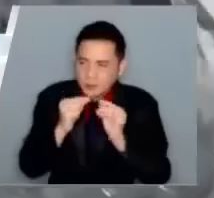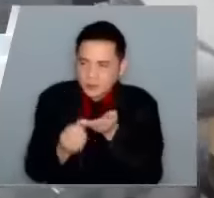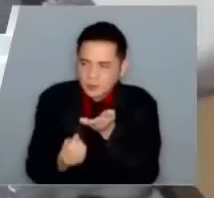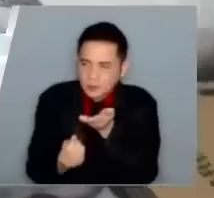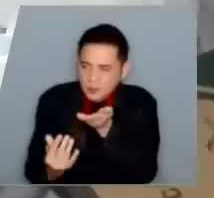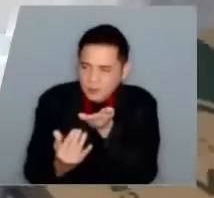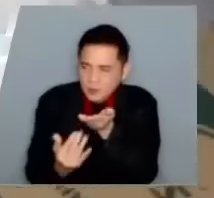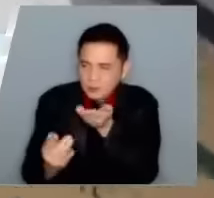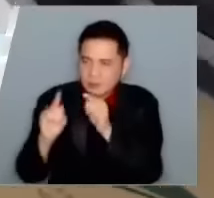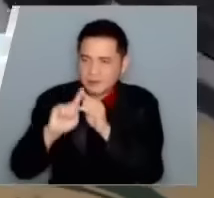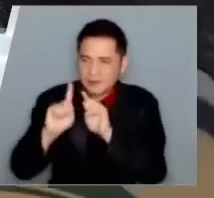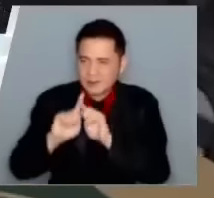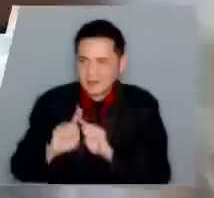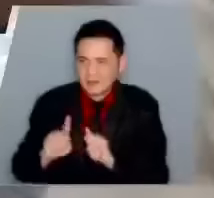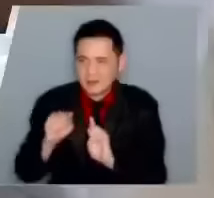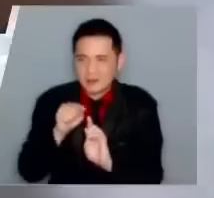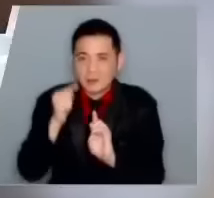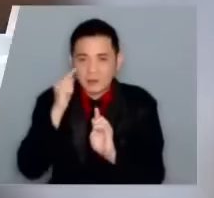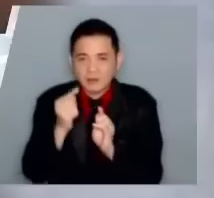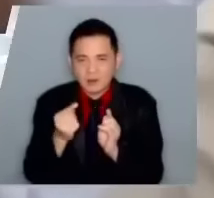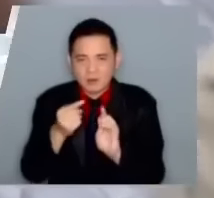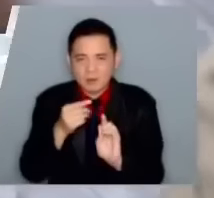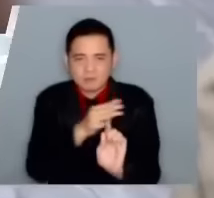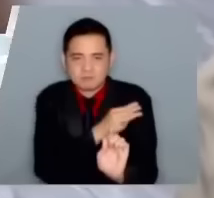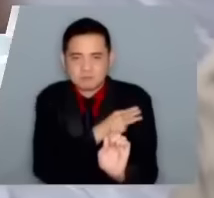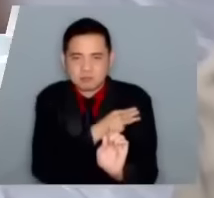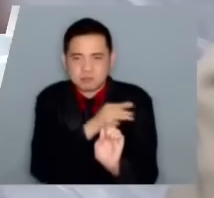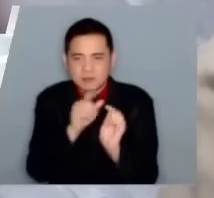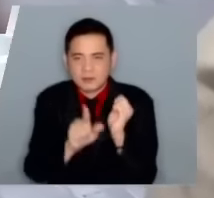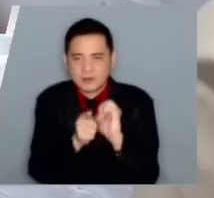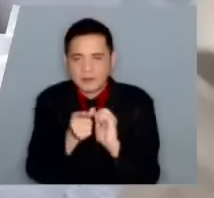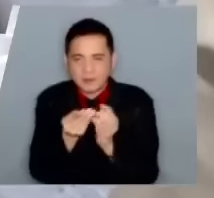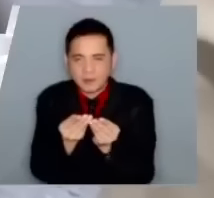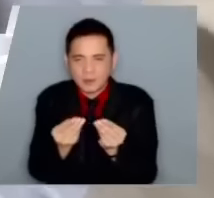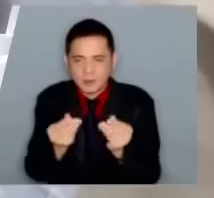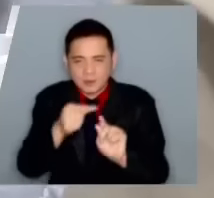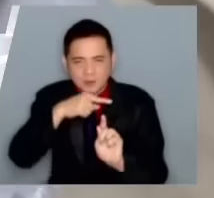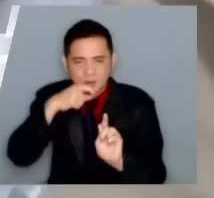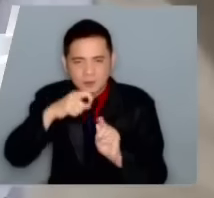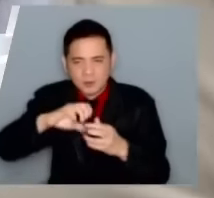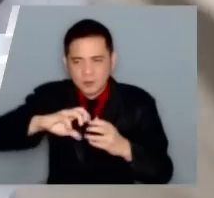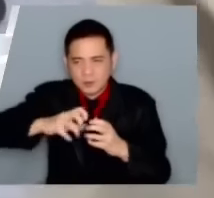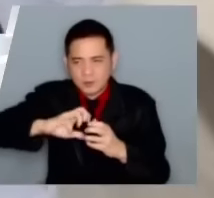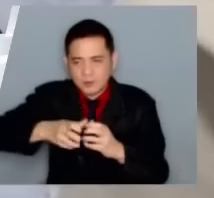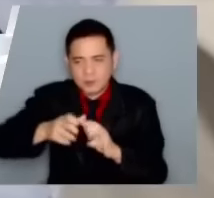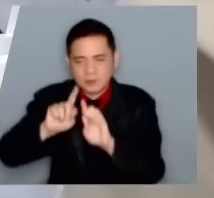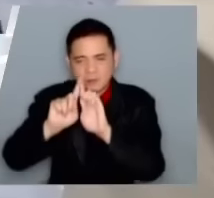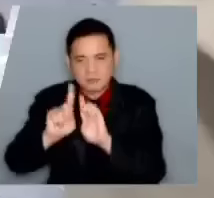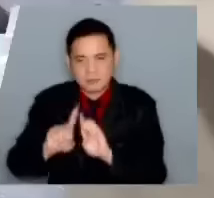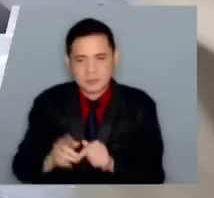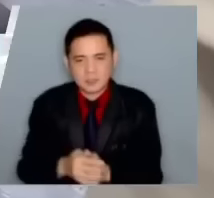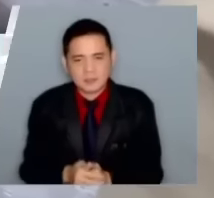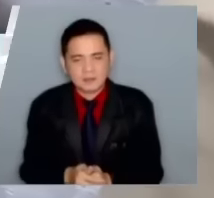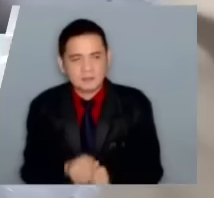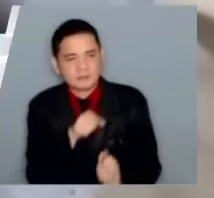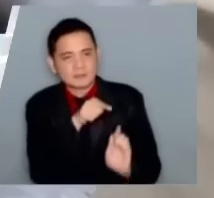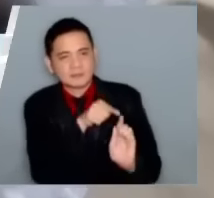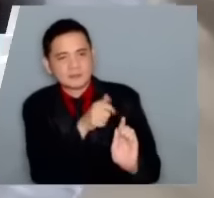mga pinatuyong dahon ng marihuana. Aminado ang isa sa mga suspect na siya mismo ang gumagawa at nagpoproseso ng mga